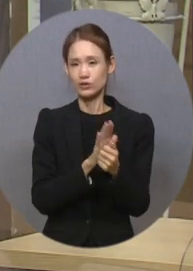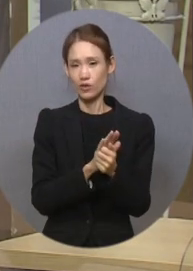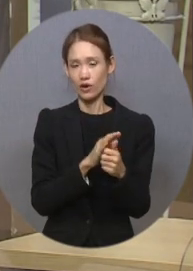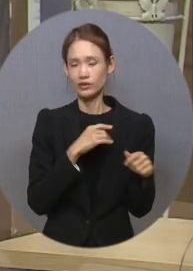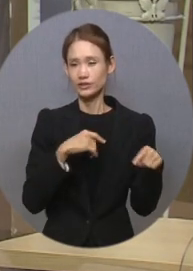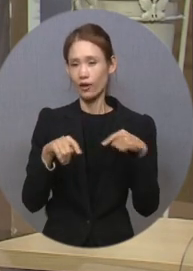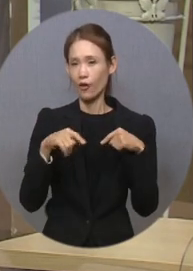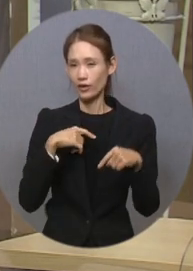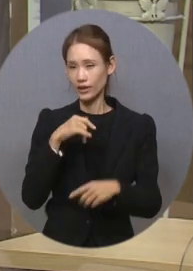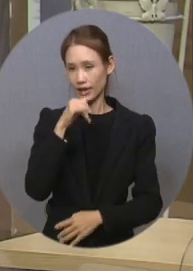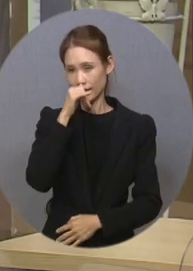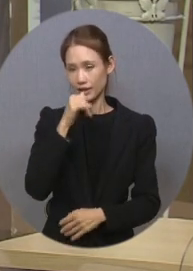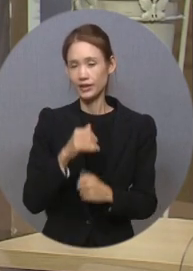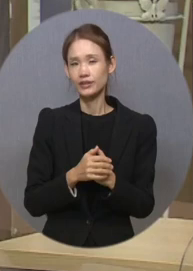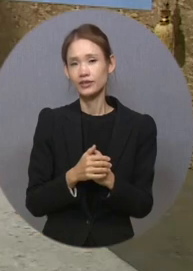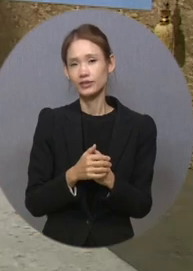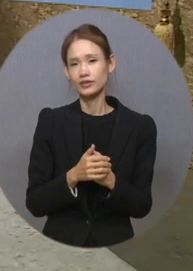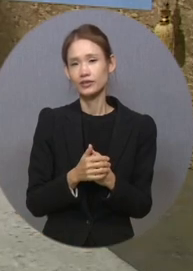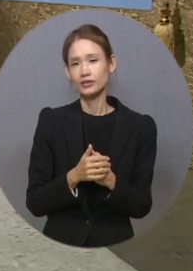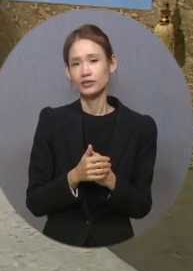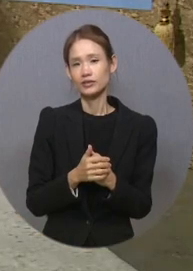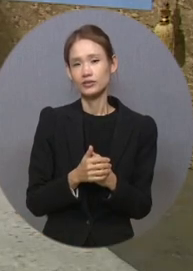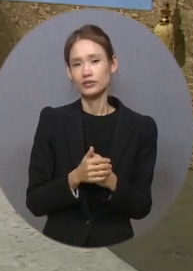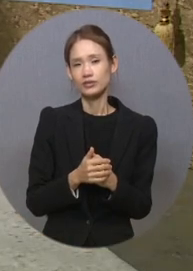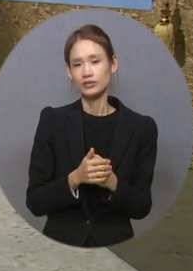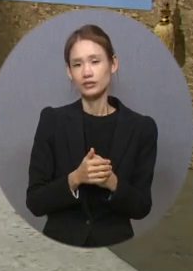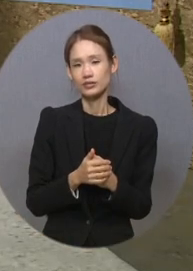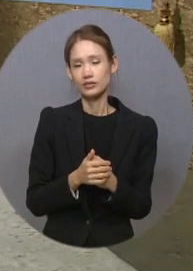펼치고 있다고 제가 들었습니다. 예, 우선 그